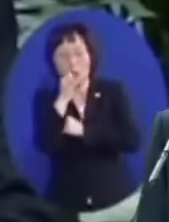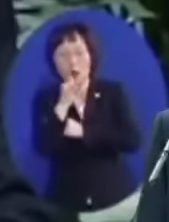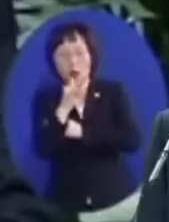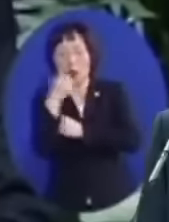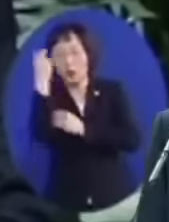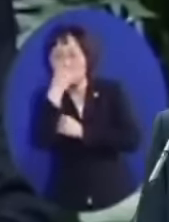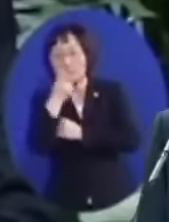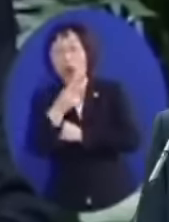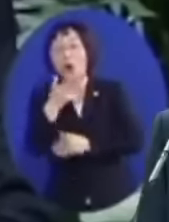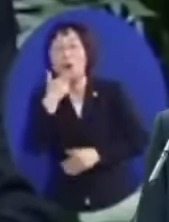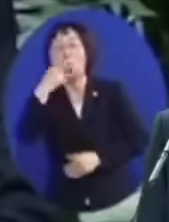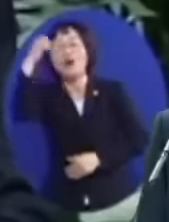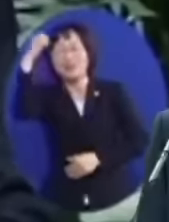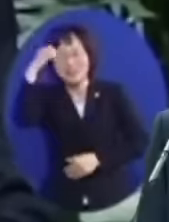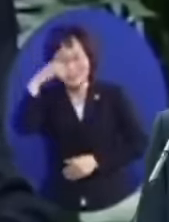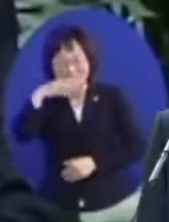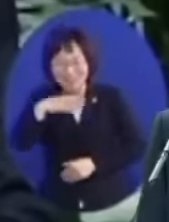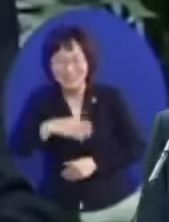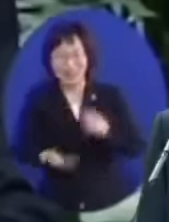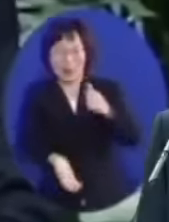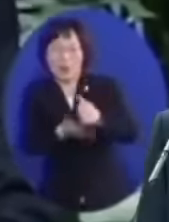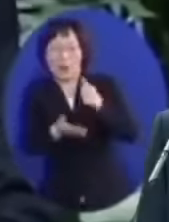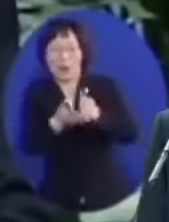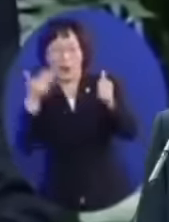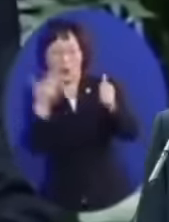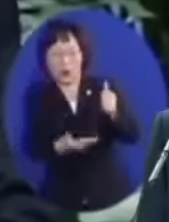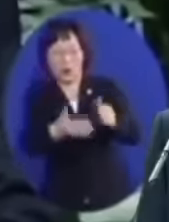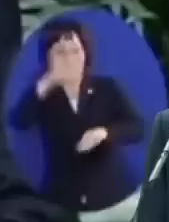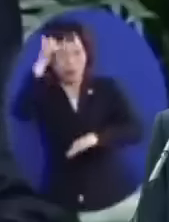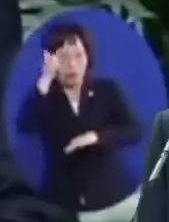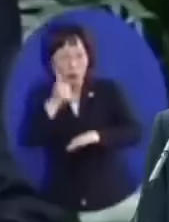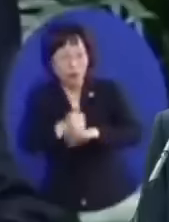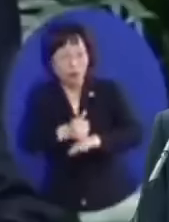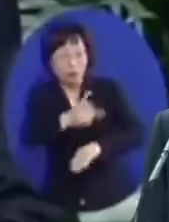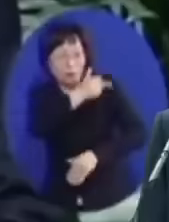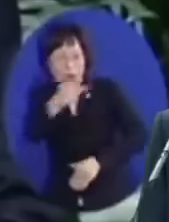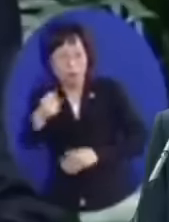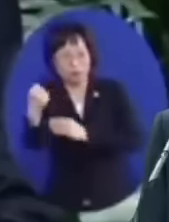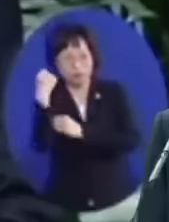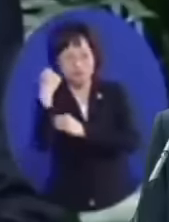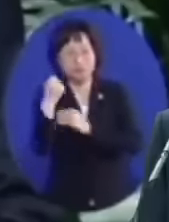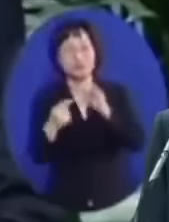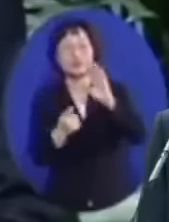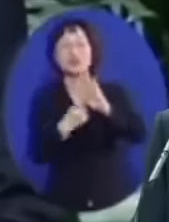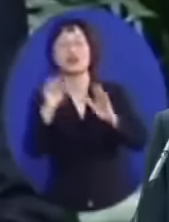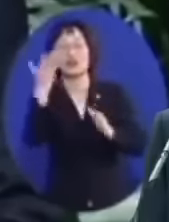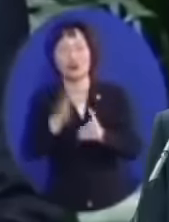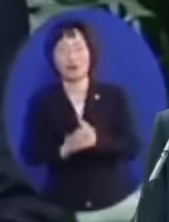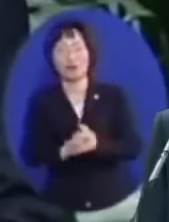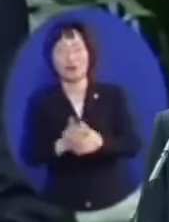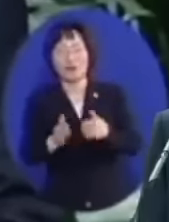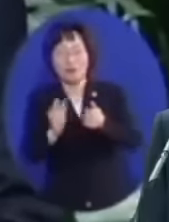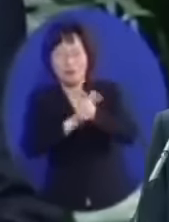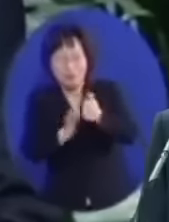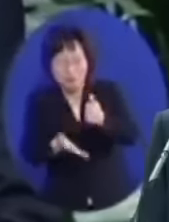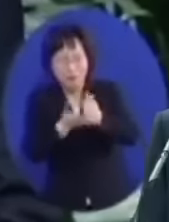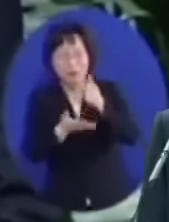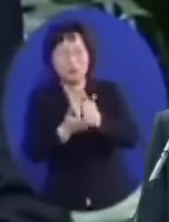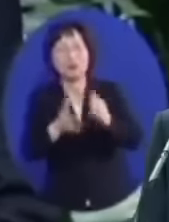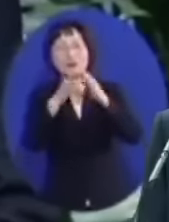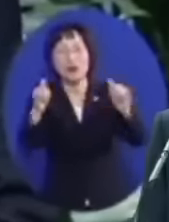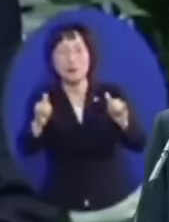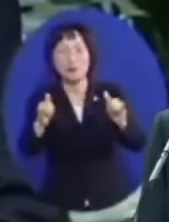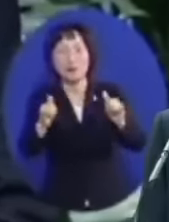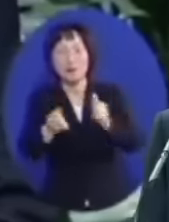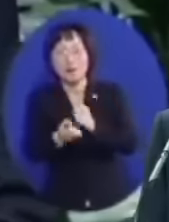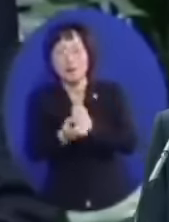조사를 해보지 않고서 격려해 준 결과에 그런 큰 잠재력을 나타내는 것입니다. 격려가 사람에게 미치는 영향력이